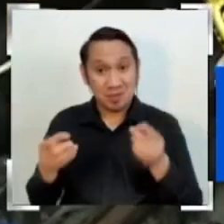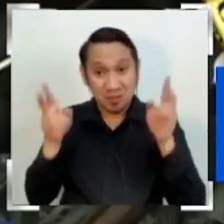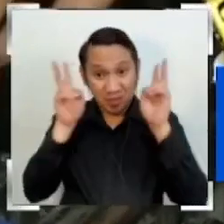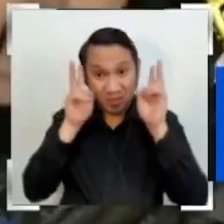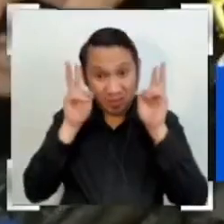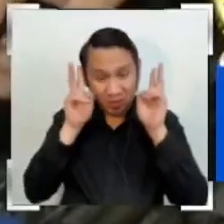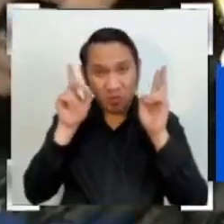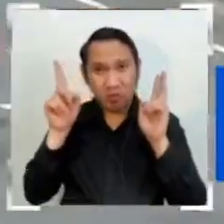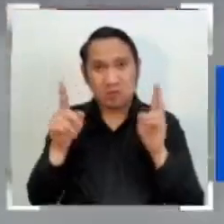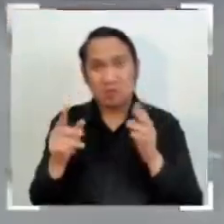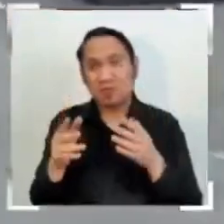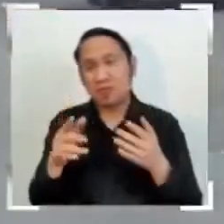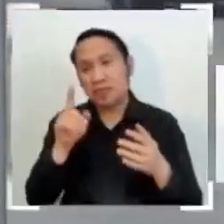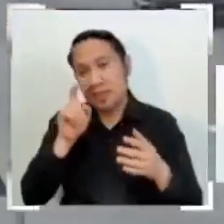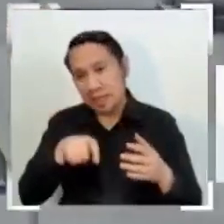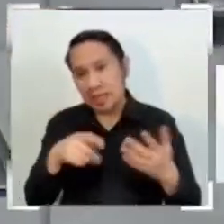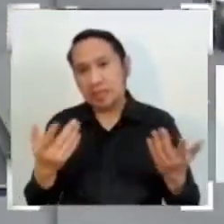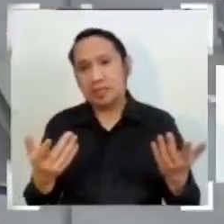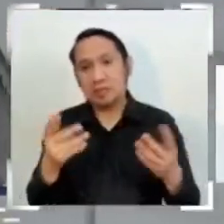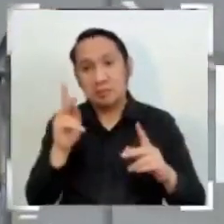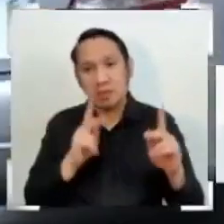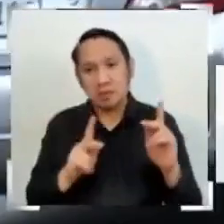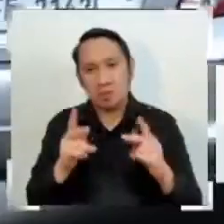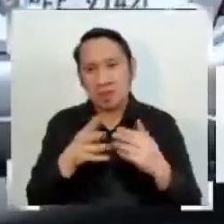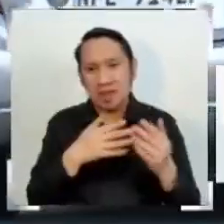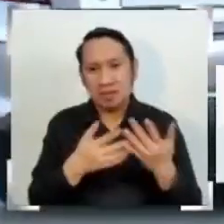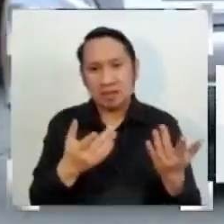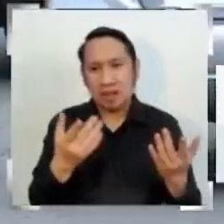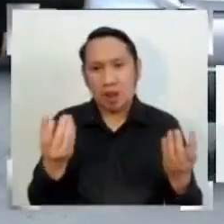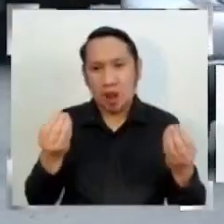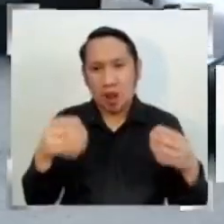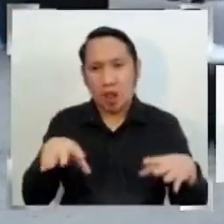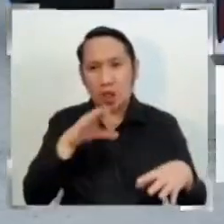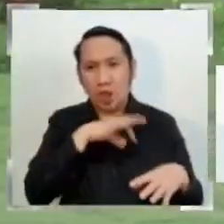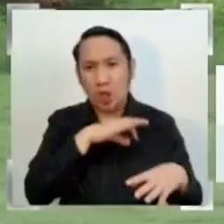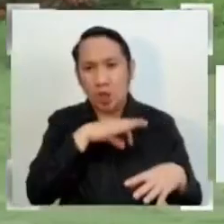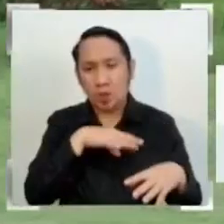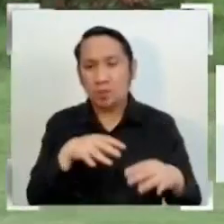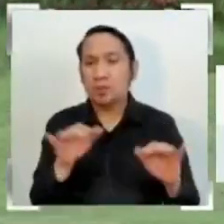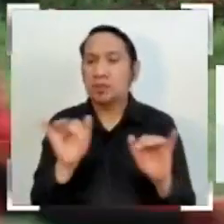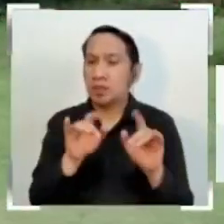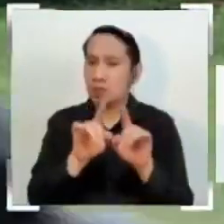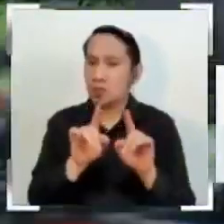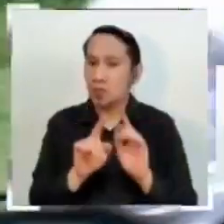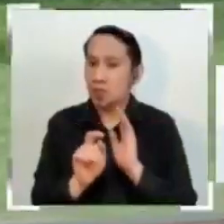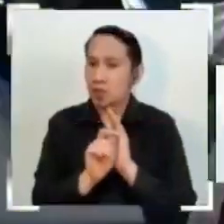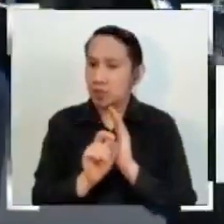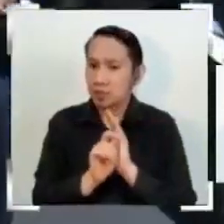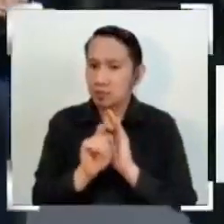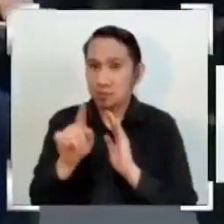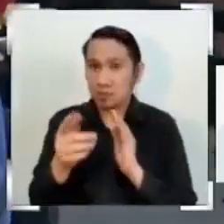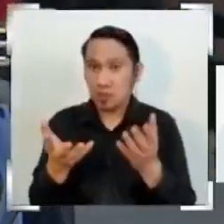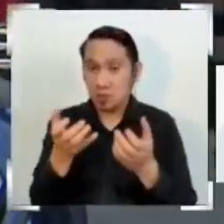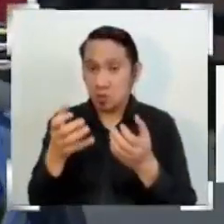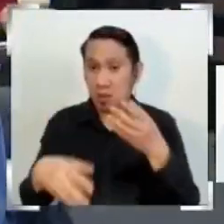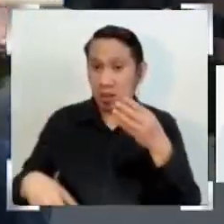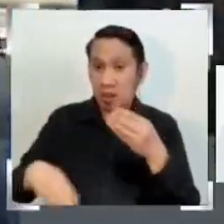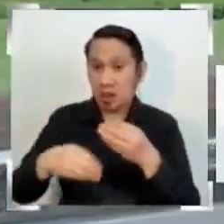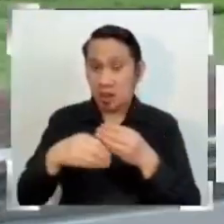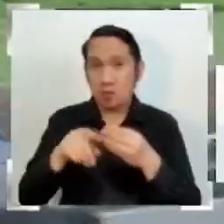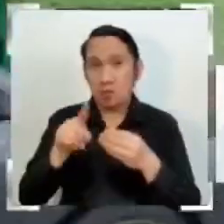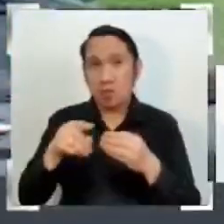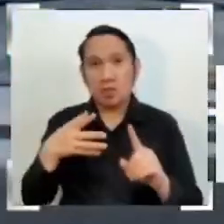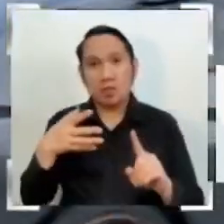natalo, bibiyahe na lang. Gayun din ang mga grupo ng mga trucker na kailangan daw magpataw ng dagdag singil na nakakaapekto naman